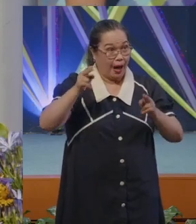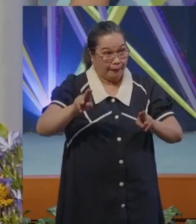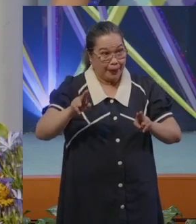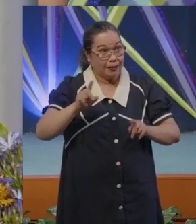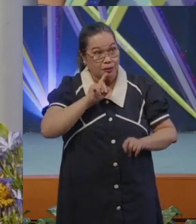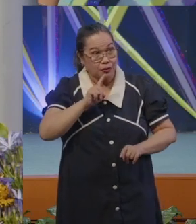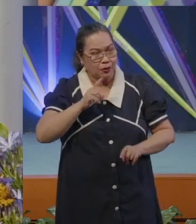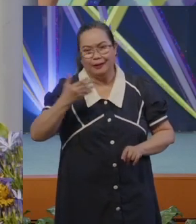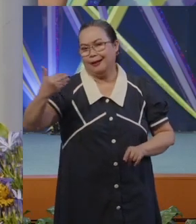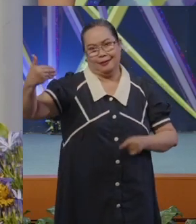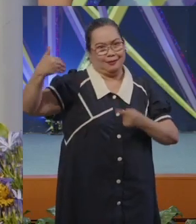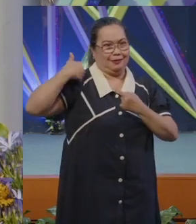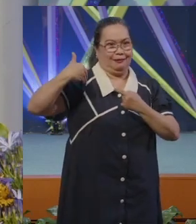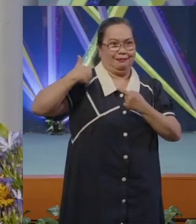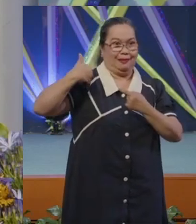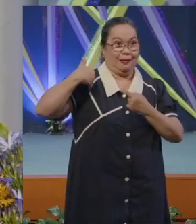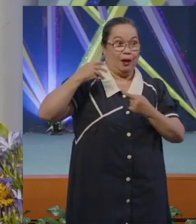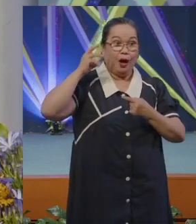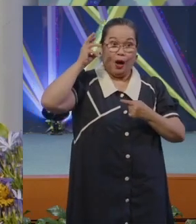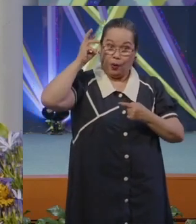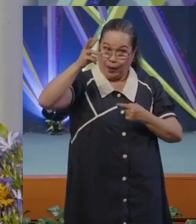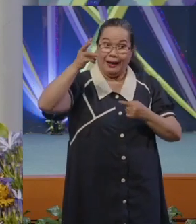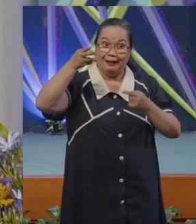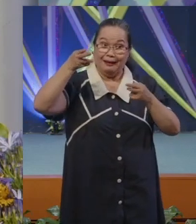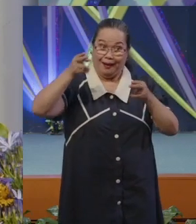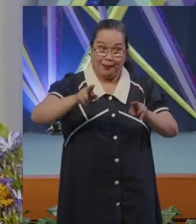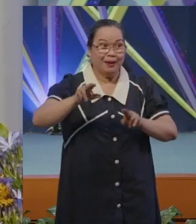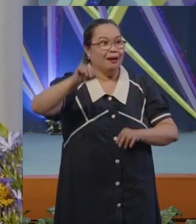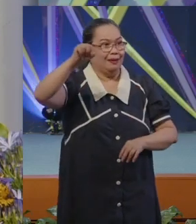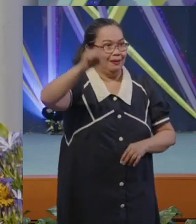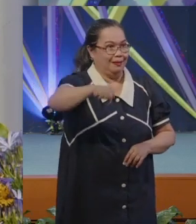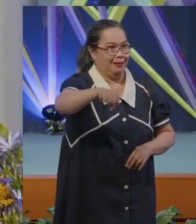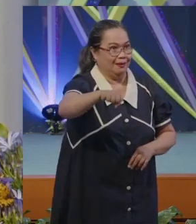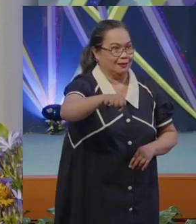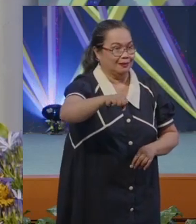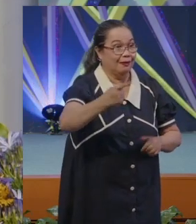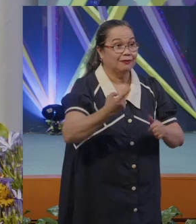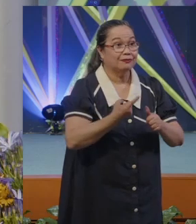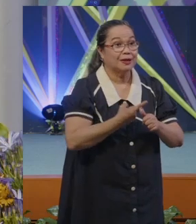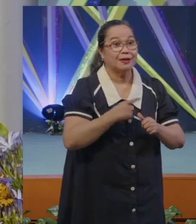pa. Matutupad ba? Yes. Ang first step,